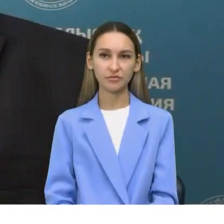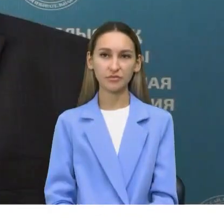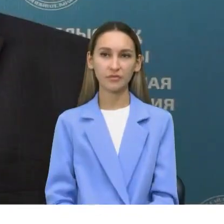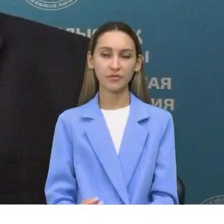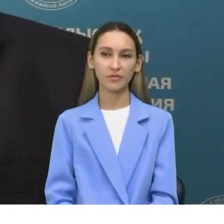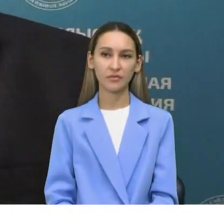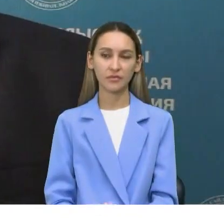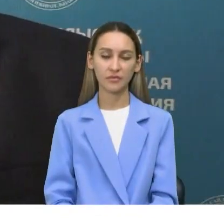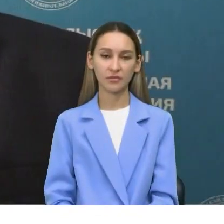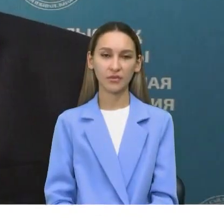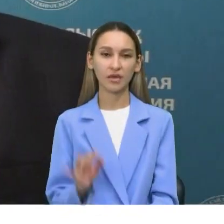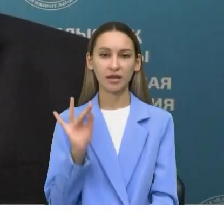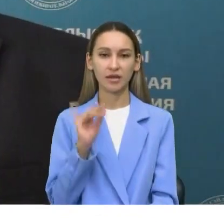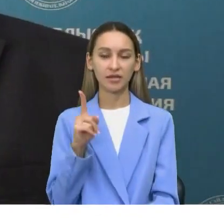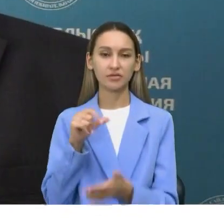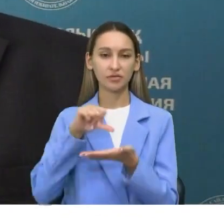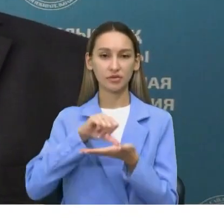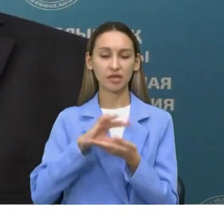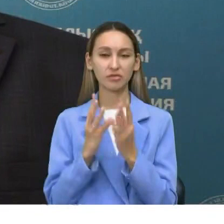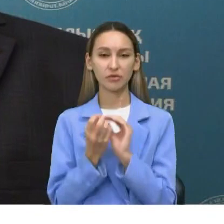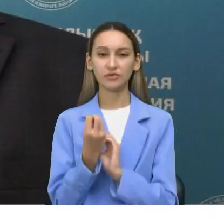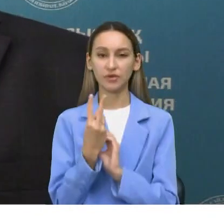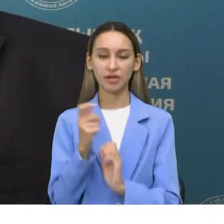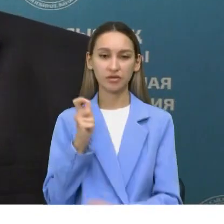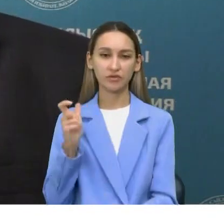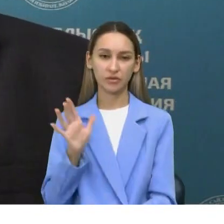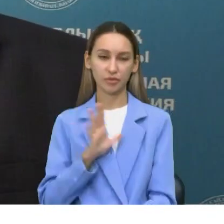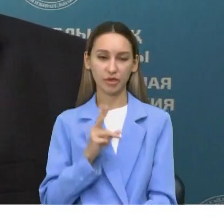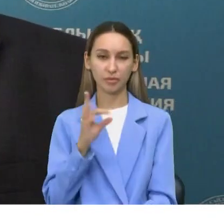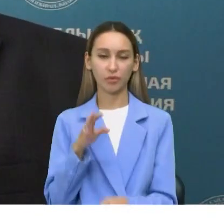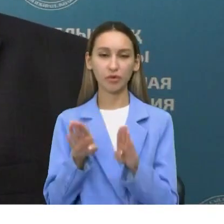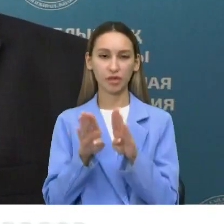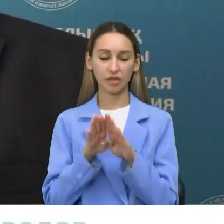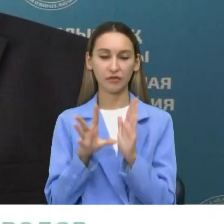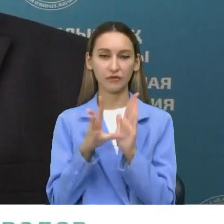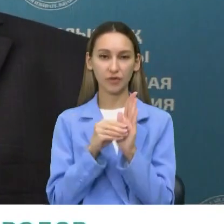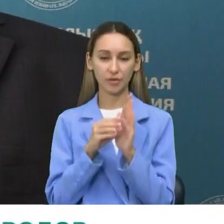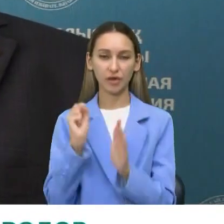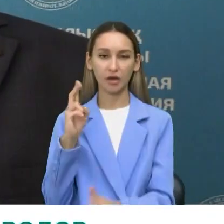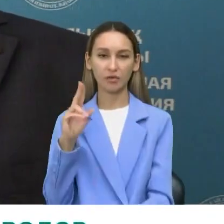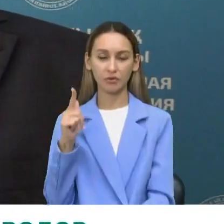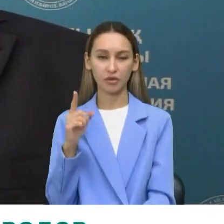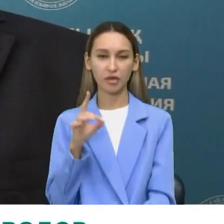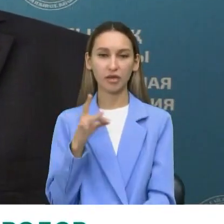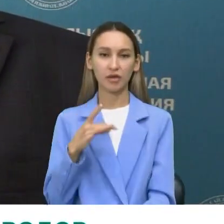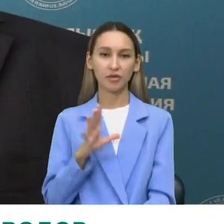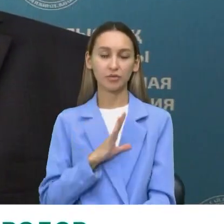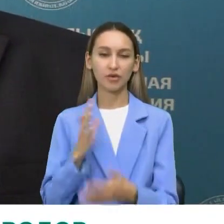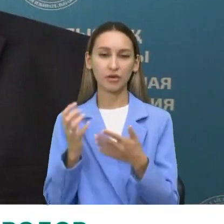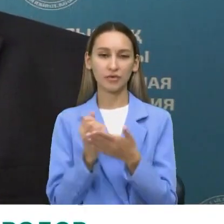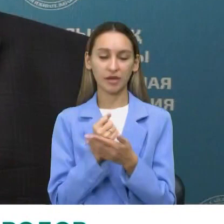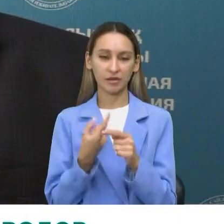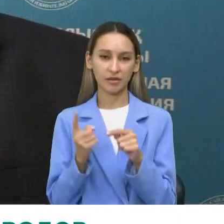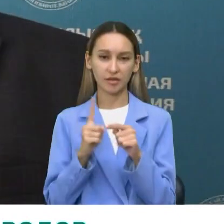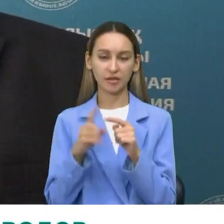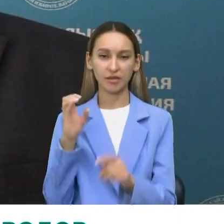голосов из кандидатов 12 человек по итогам выборов по о кольскому району победил Абдурахманов бержан Аз Булатович по астраханскому победу